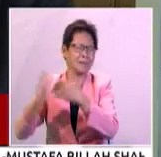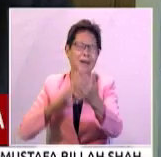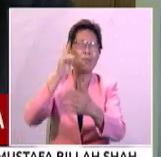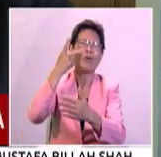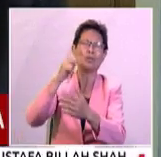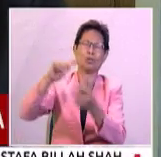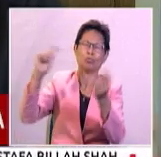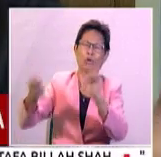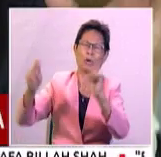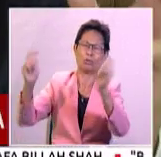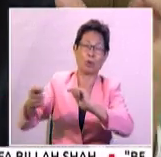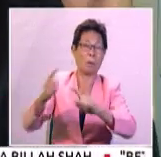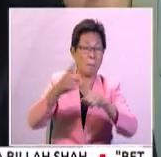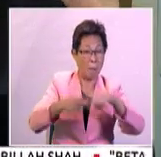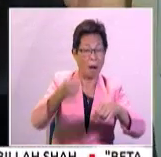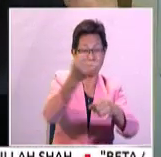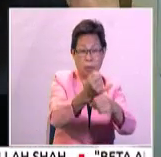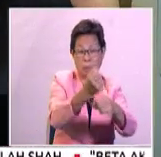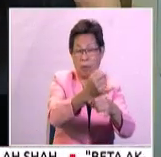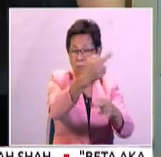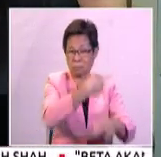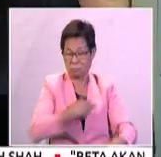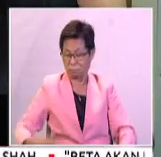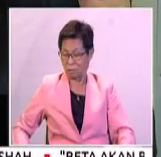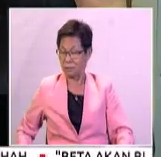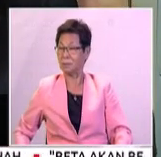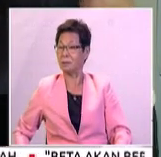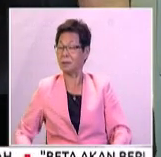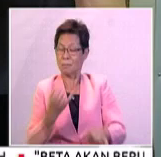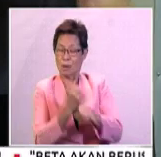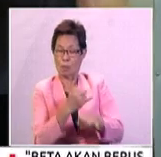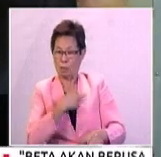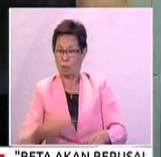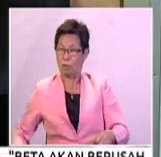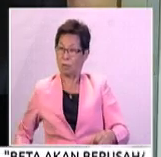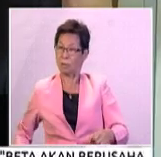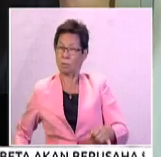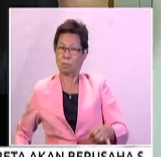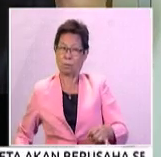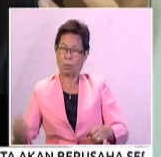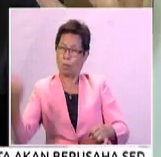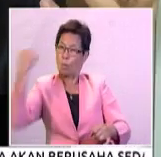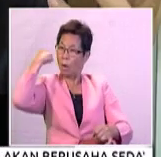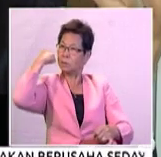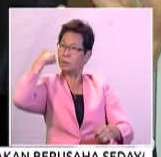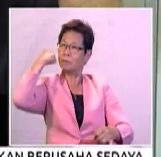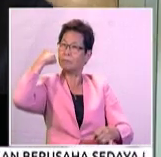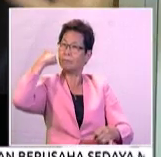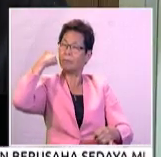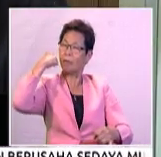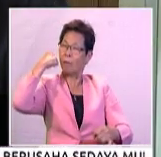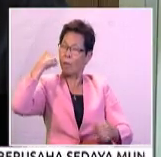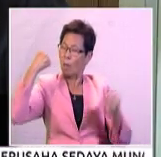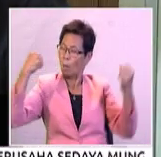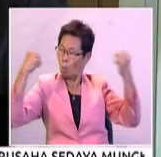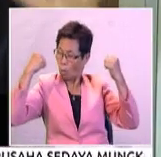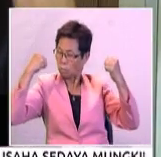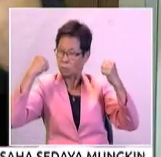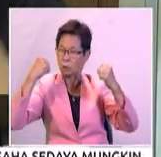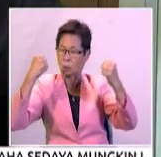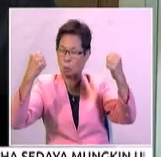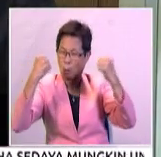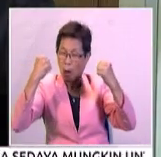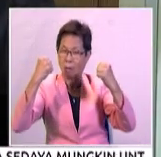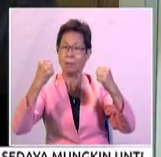bertukar-tukar. Tapi institusi diraja ada satu force, satu kuasa yang mengukuh,